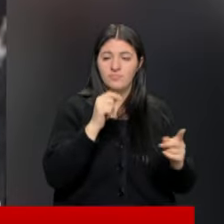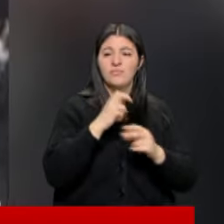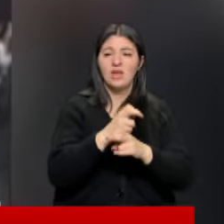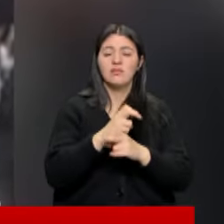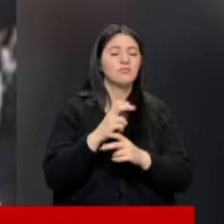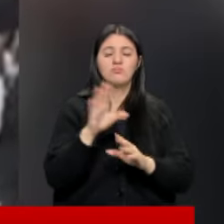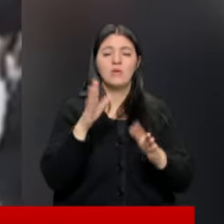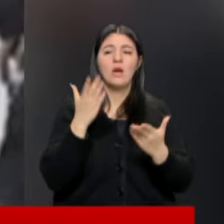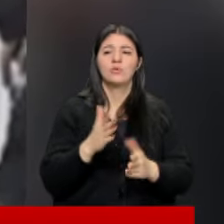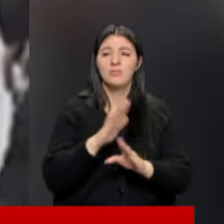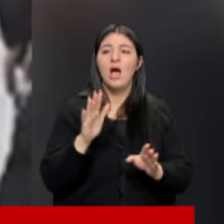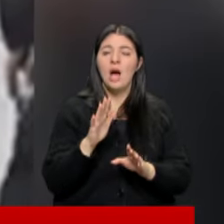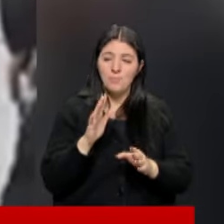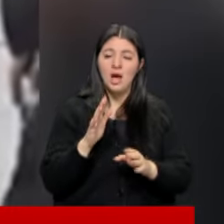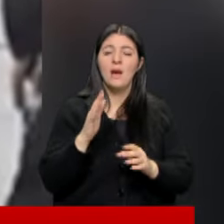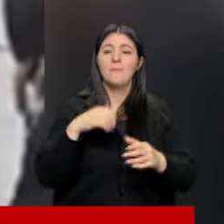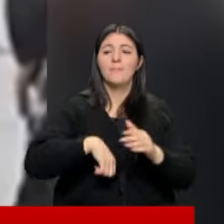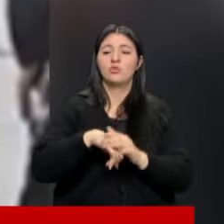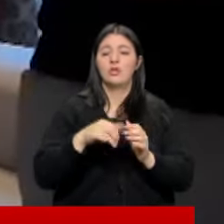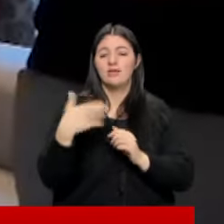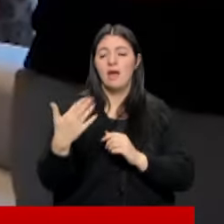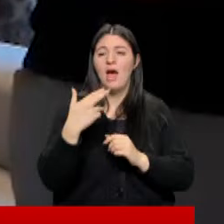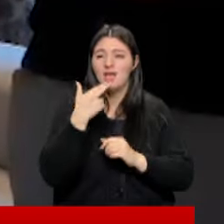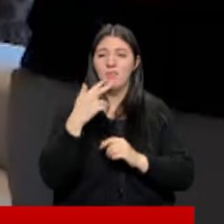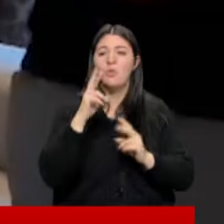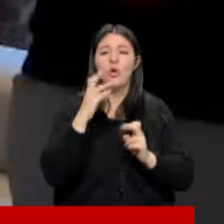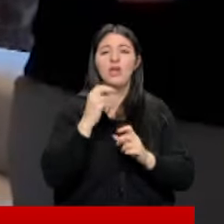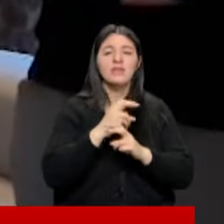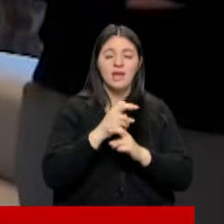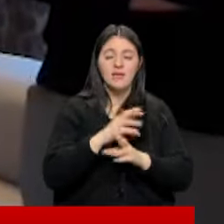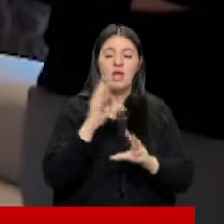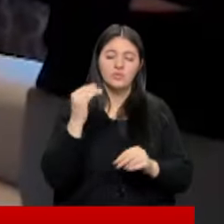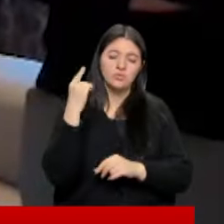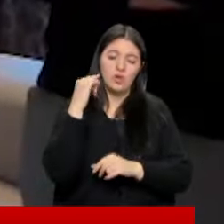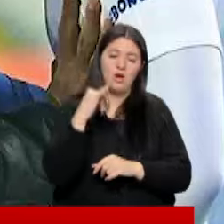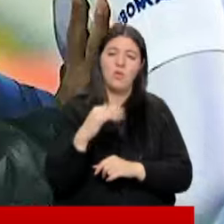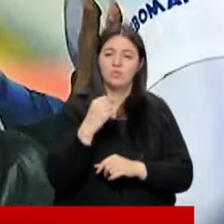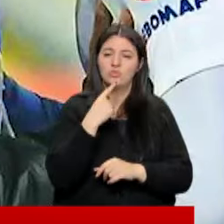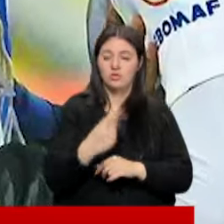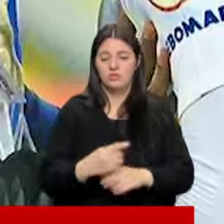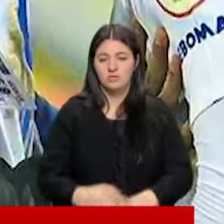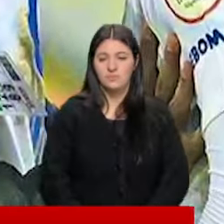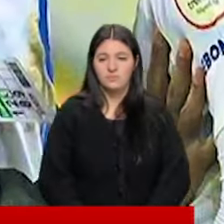suçlamasını kabul etmedi ancak maçta görevli diğer hakemler söz konusu tehdidi duyduklarını söyledi.